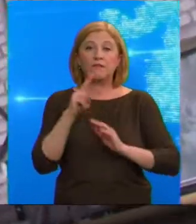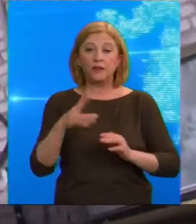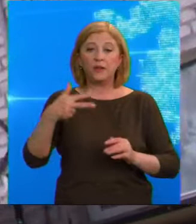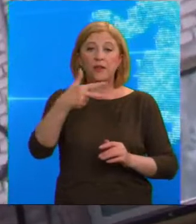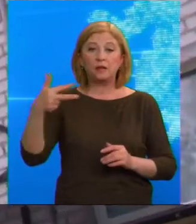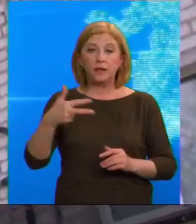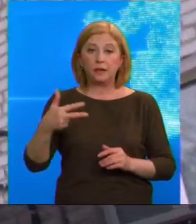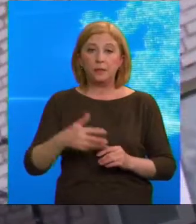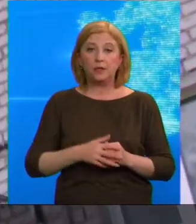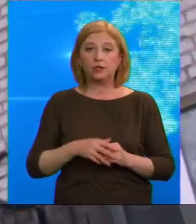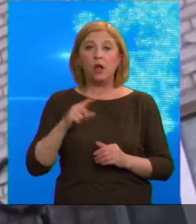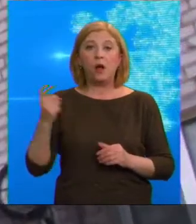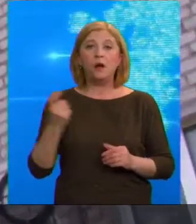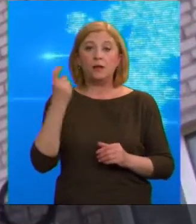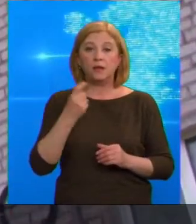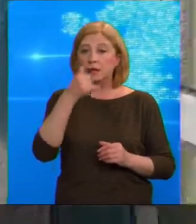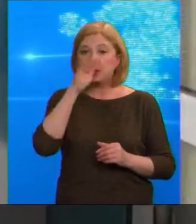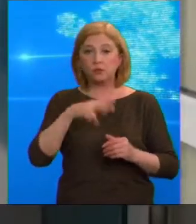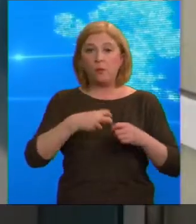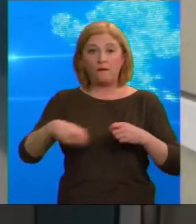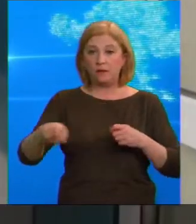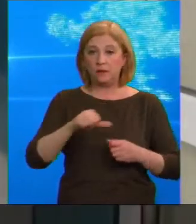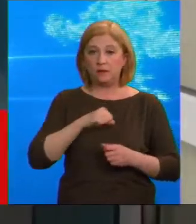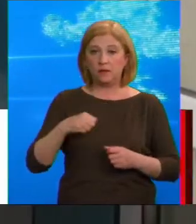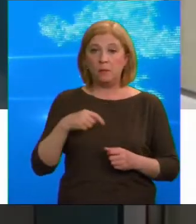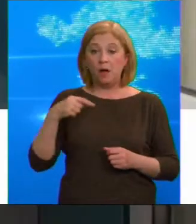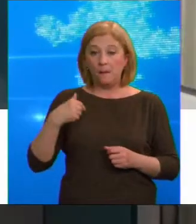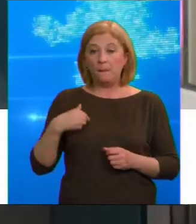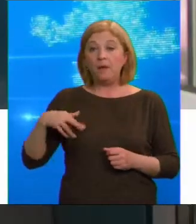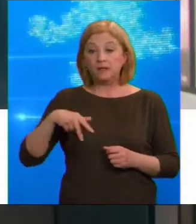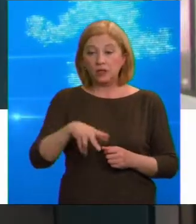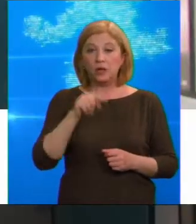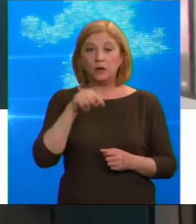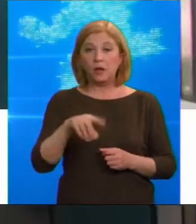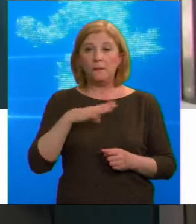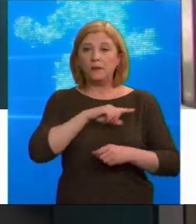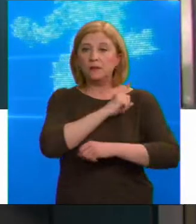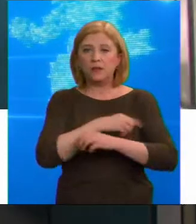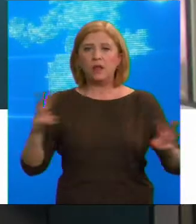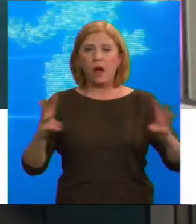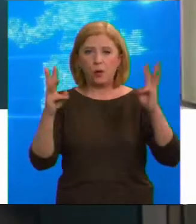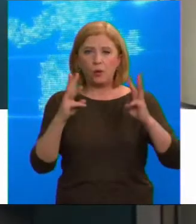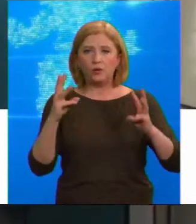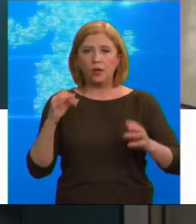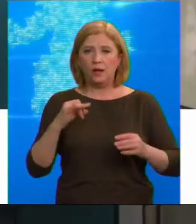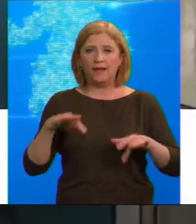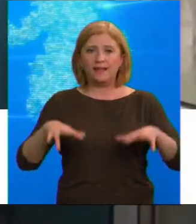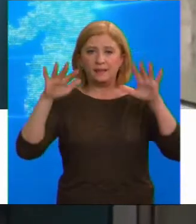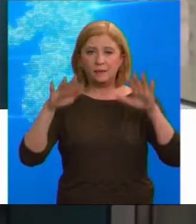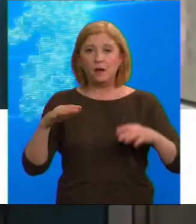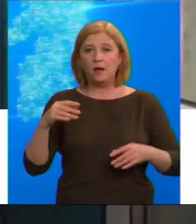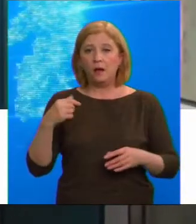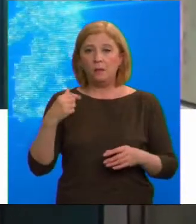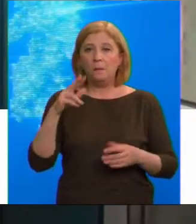3-м этаже. Ее хозяин не смог выйти сам. Мы зашли в квартиру, там был сильный огонь и было сильное задымление. Младший